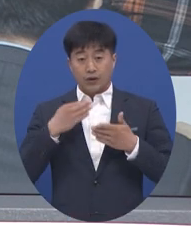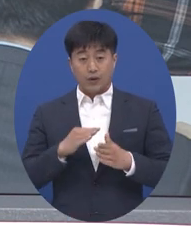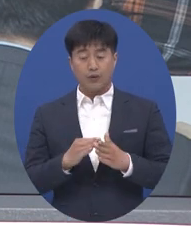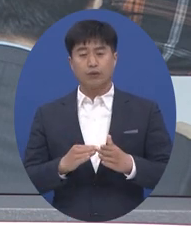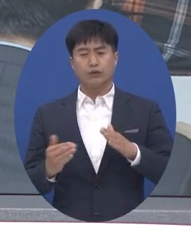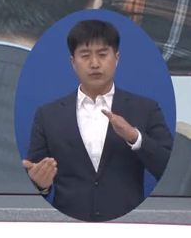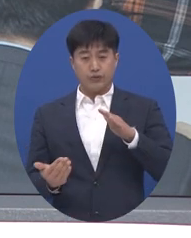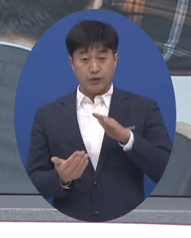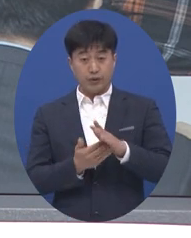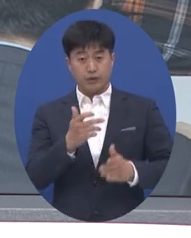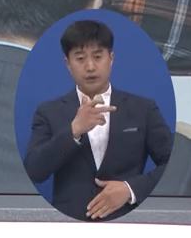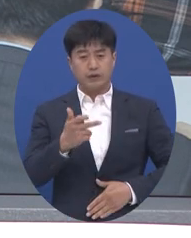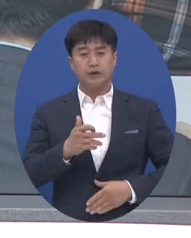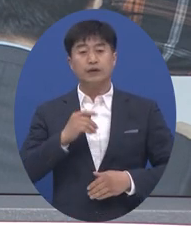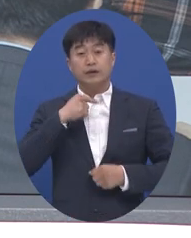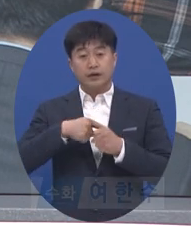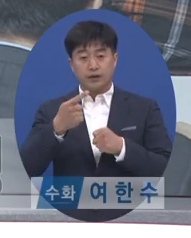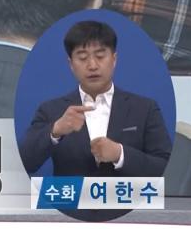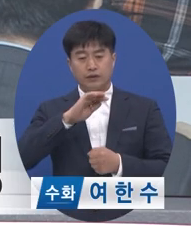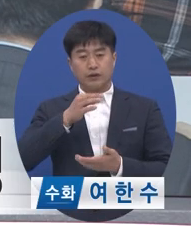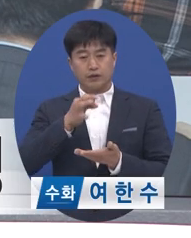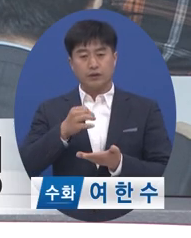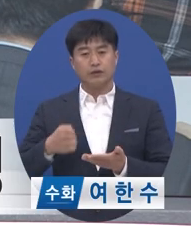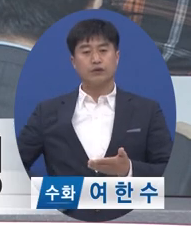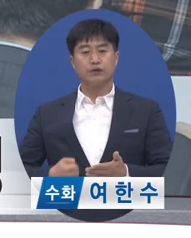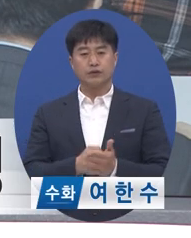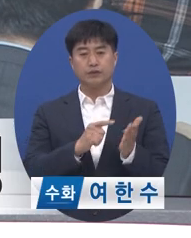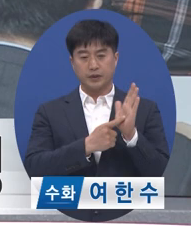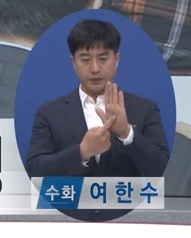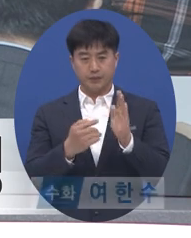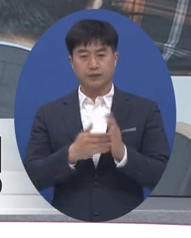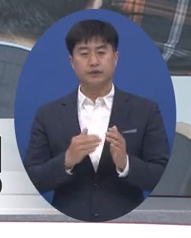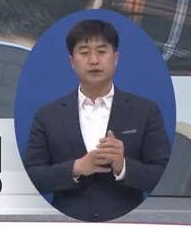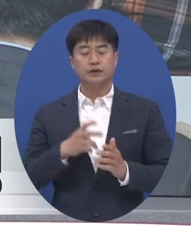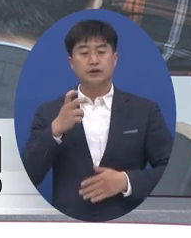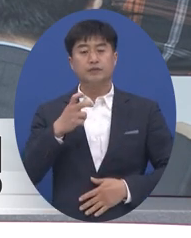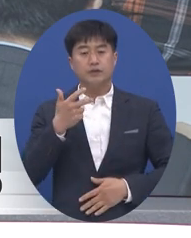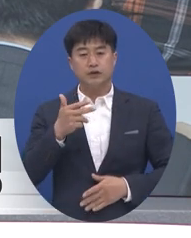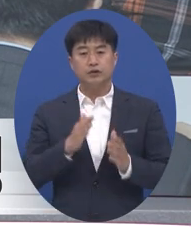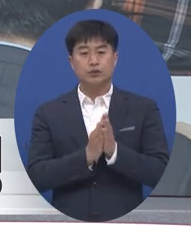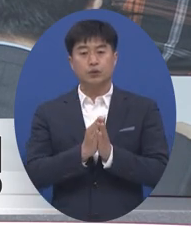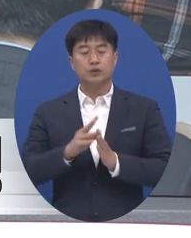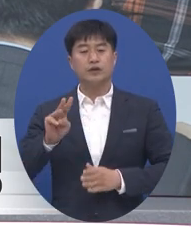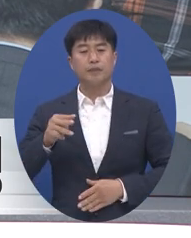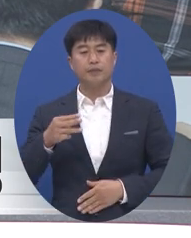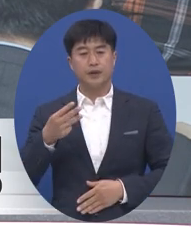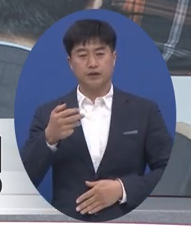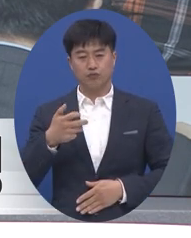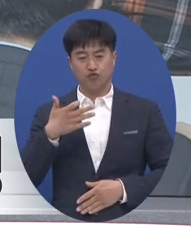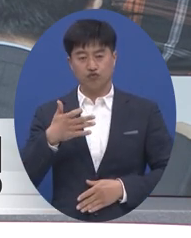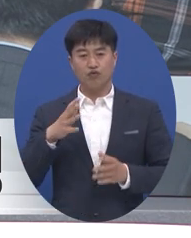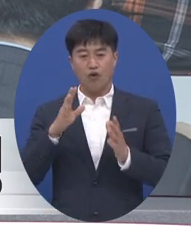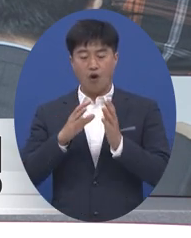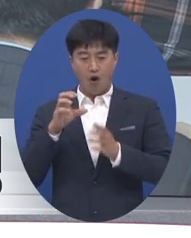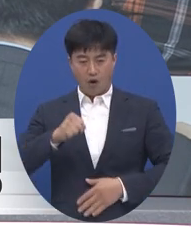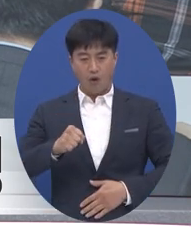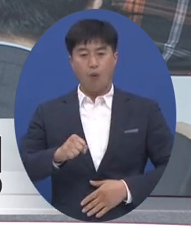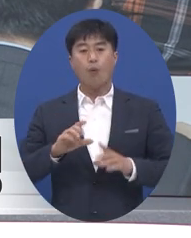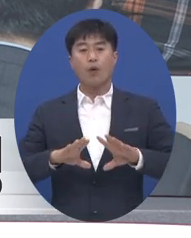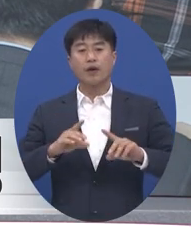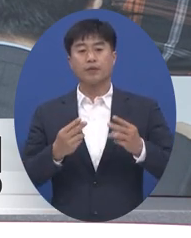경기도가 역대 최대 규모의 내년도 예산 편성안을 발표했습니다. 27조 319억 원으로 올해보다 10%